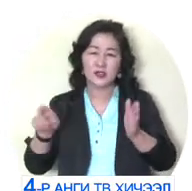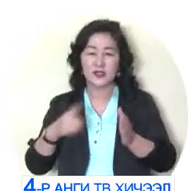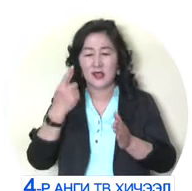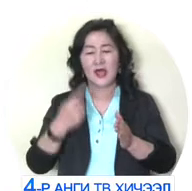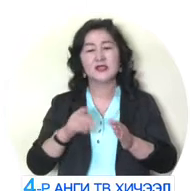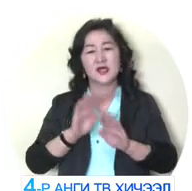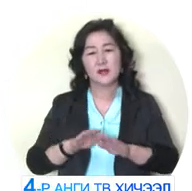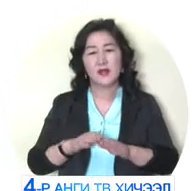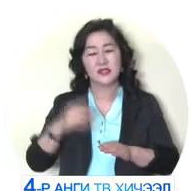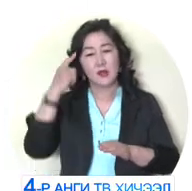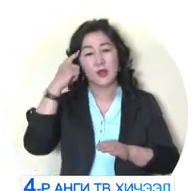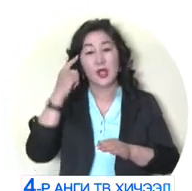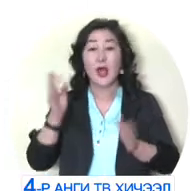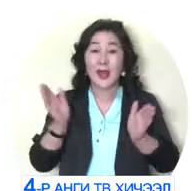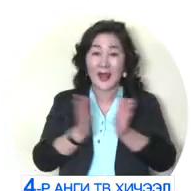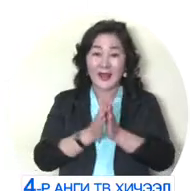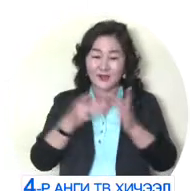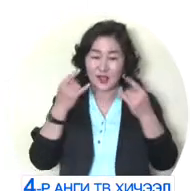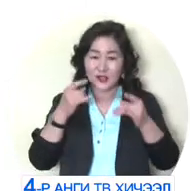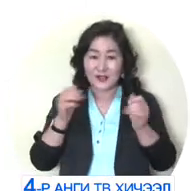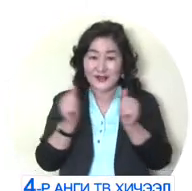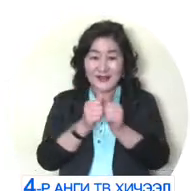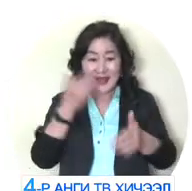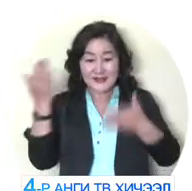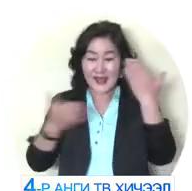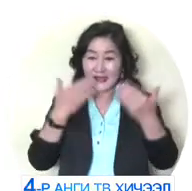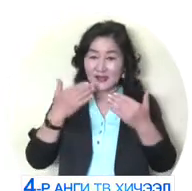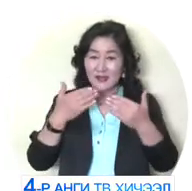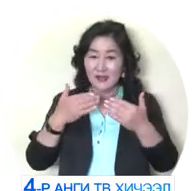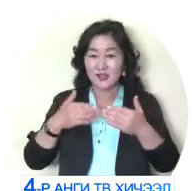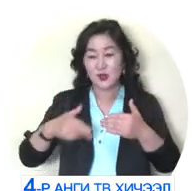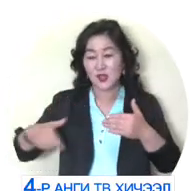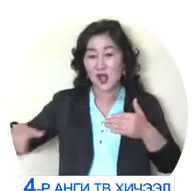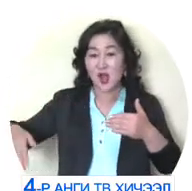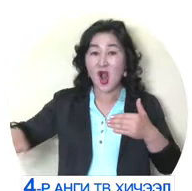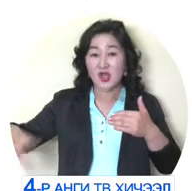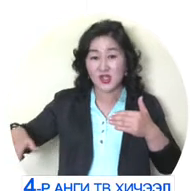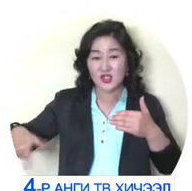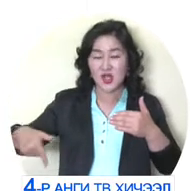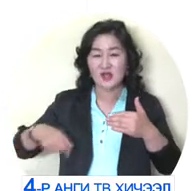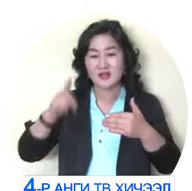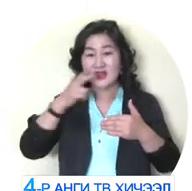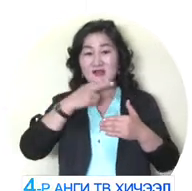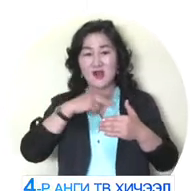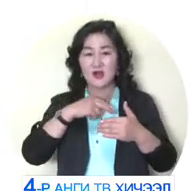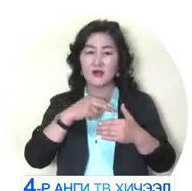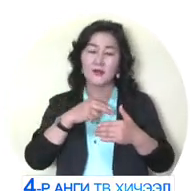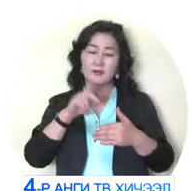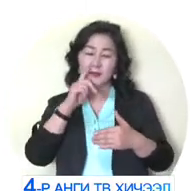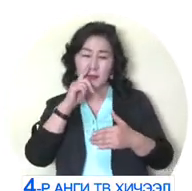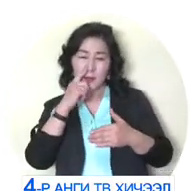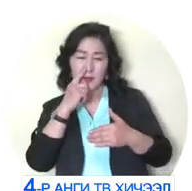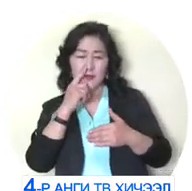бодож хамт тоглох найз хайтал түүний ойролцоо нэгэн охин